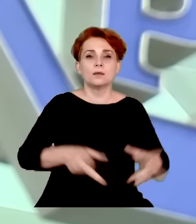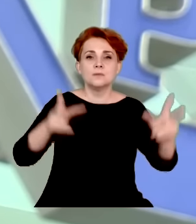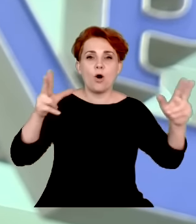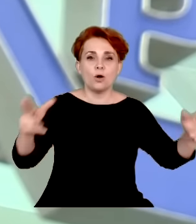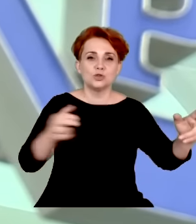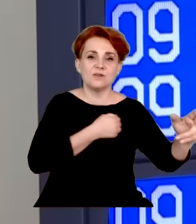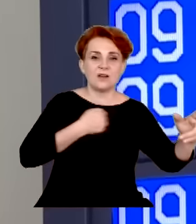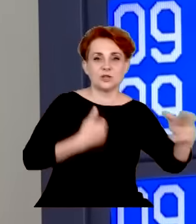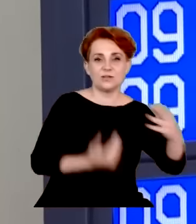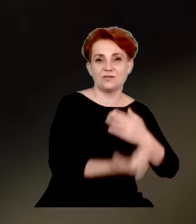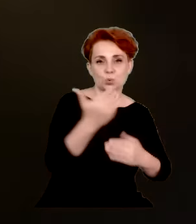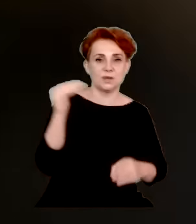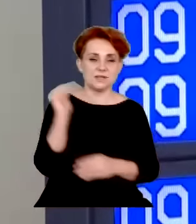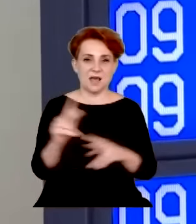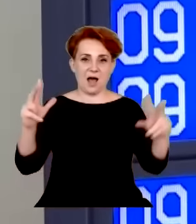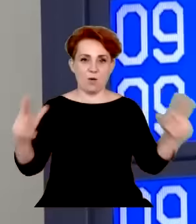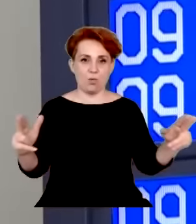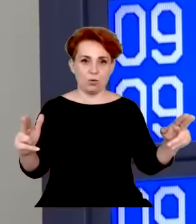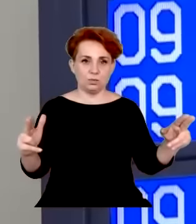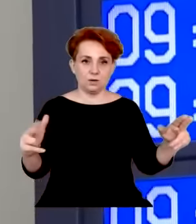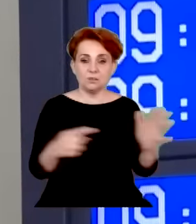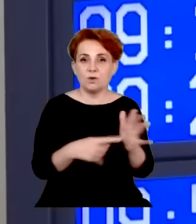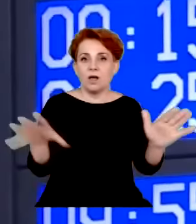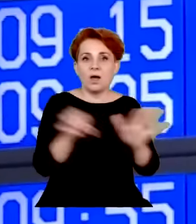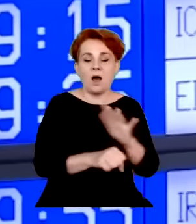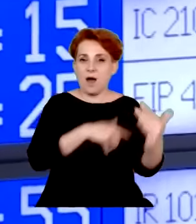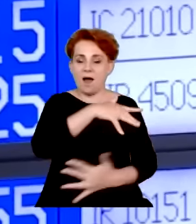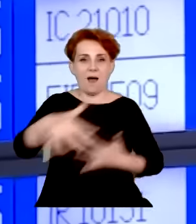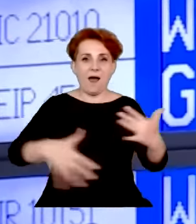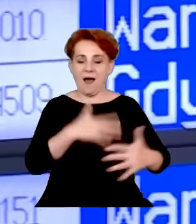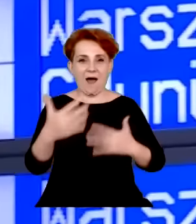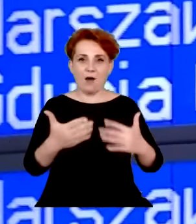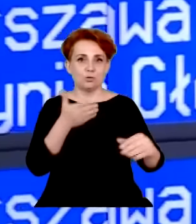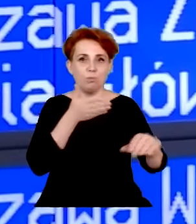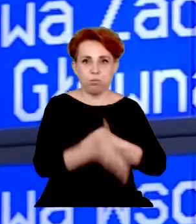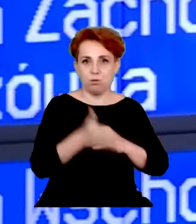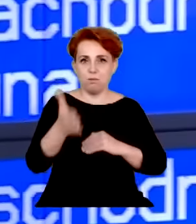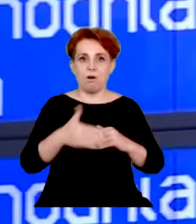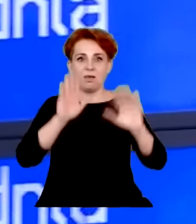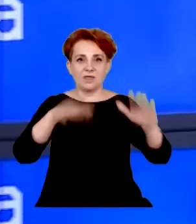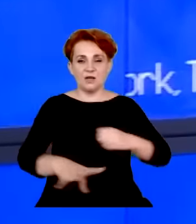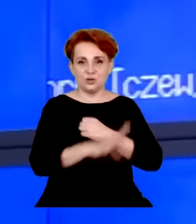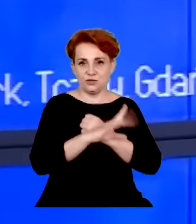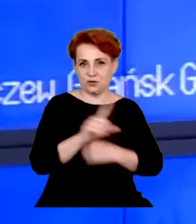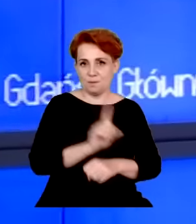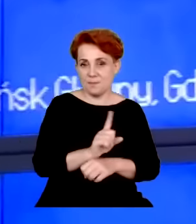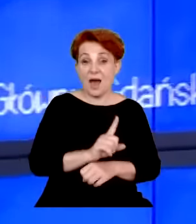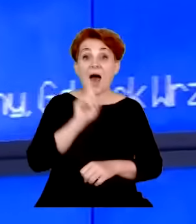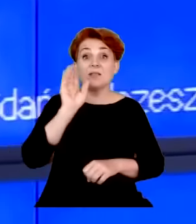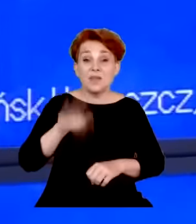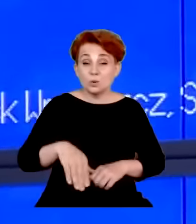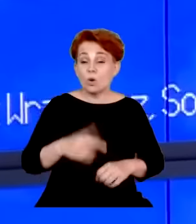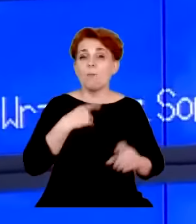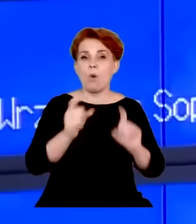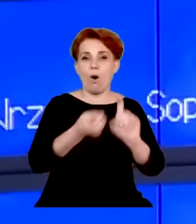Warszawa Wschodnia-Warszawa Zachodnia. Usterka doprowadziła do chaosu na dworcach. Opóźnienia pociągów sięgały do 90 minut. Niektóre połączenia odwołano, skrócono